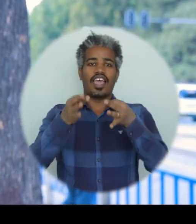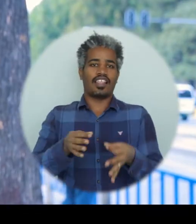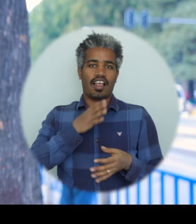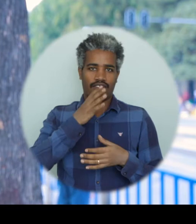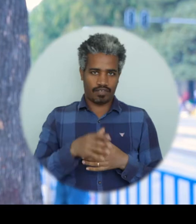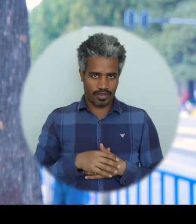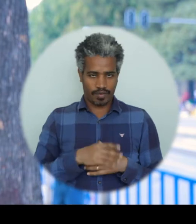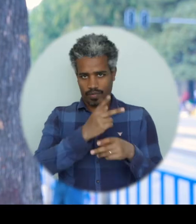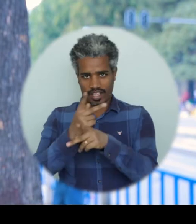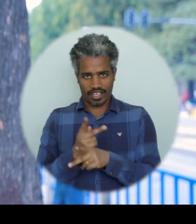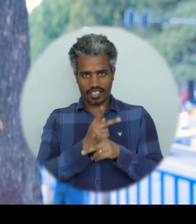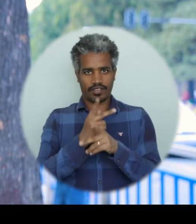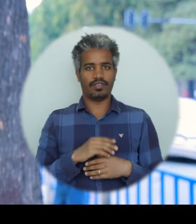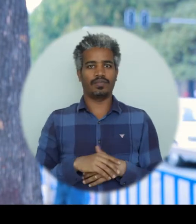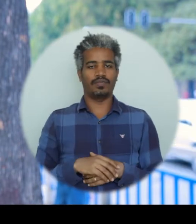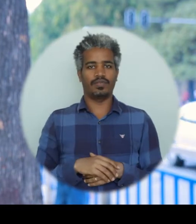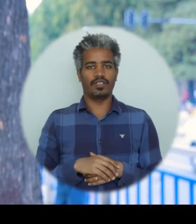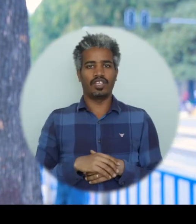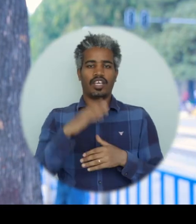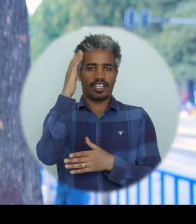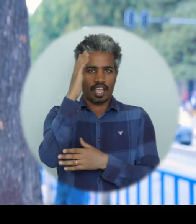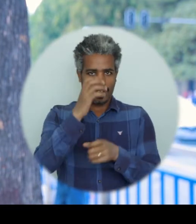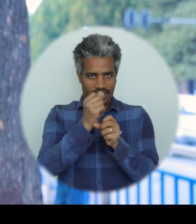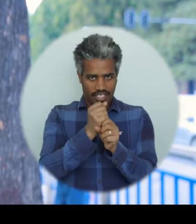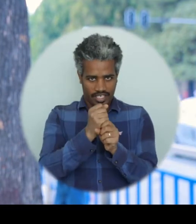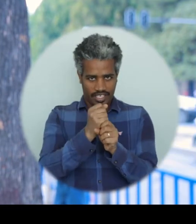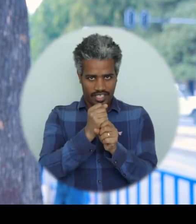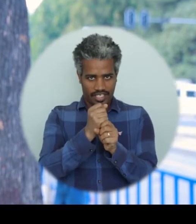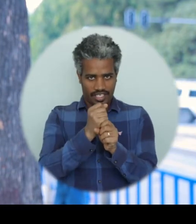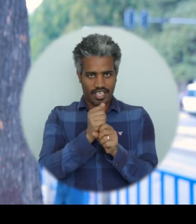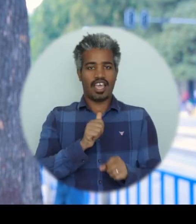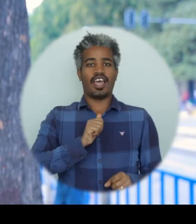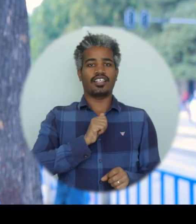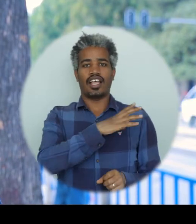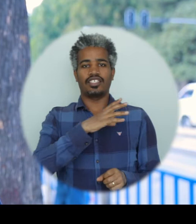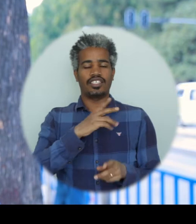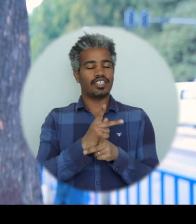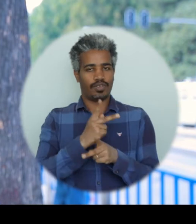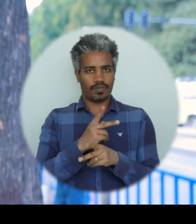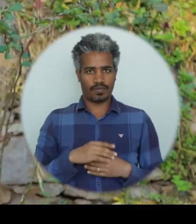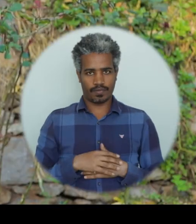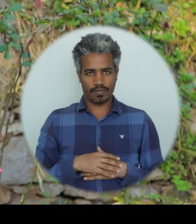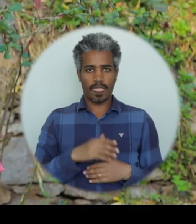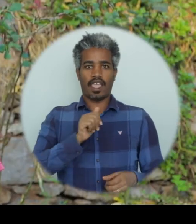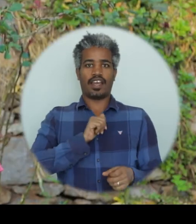እንዳይተላለፍ ለመጠንቀቅ እግዚአብሔርን ይዘን ራሳችንን እንጠብቅ።